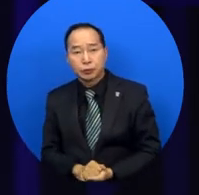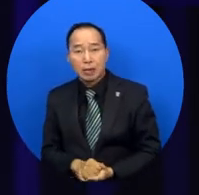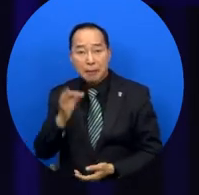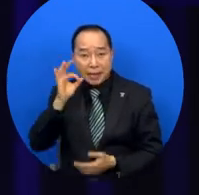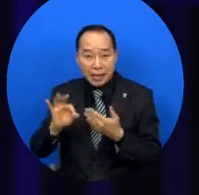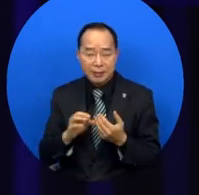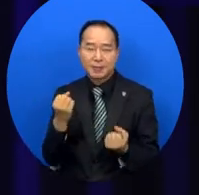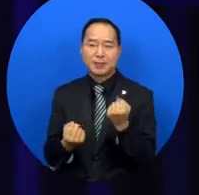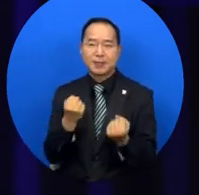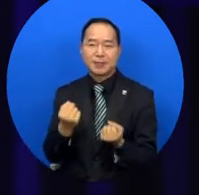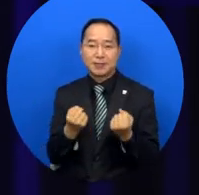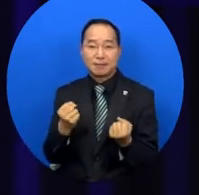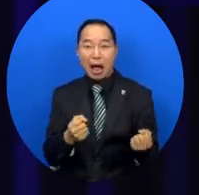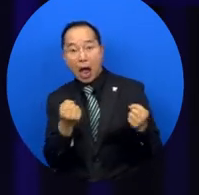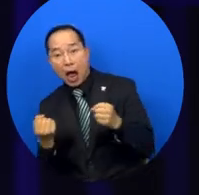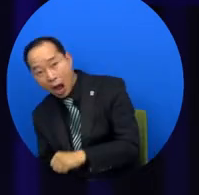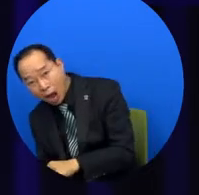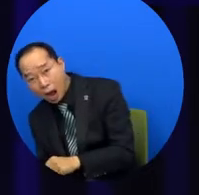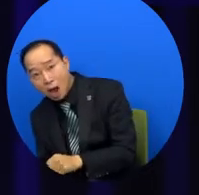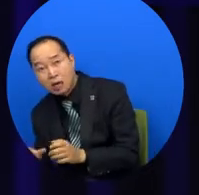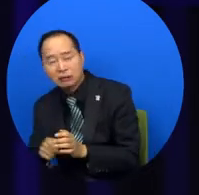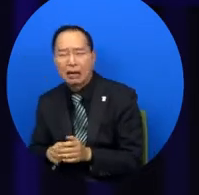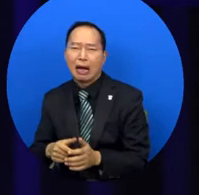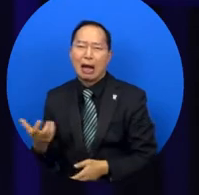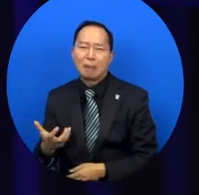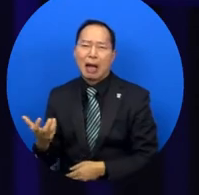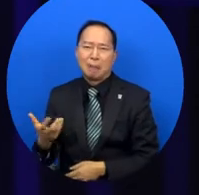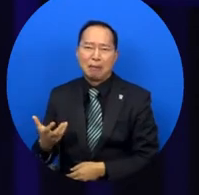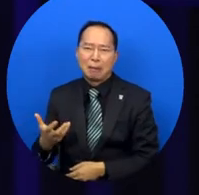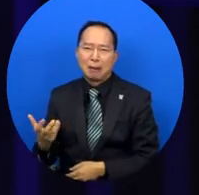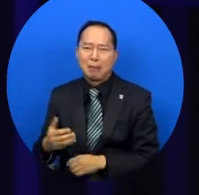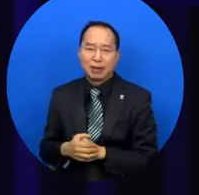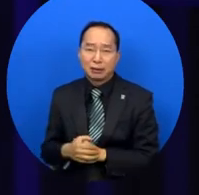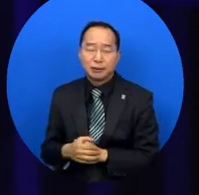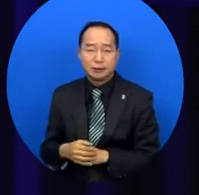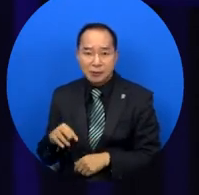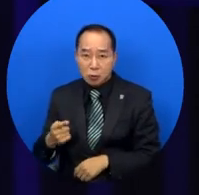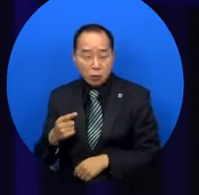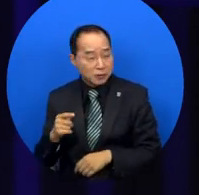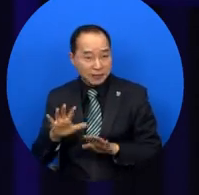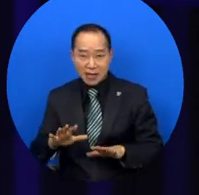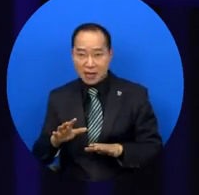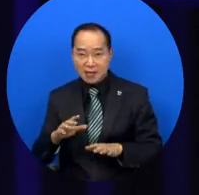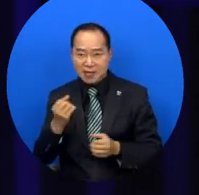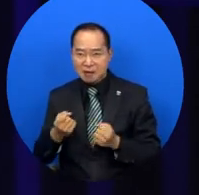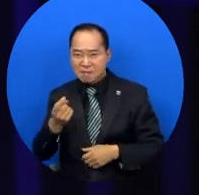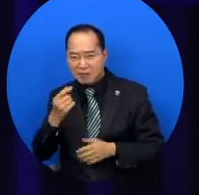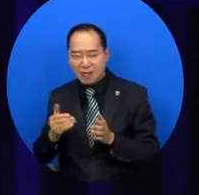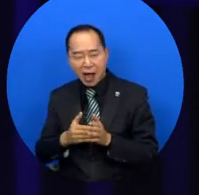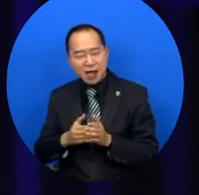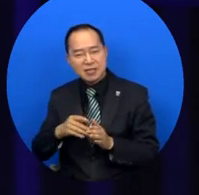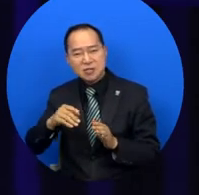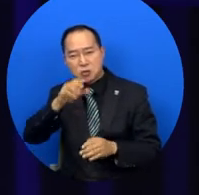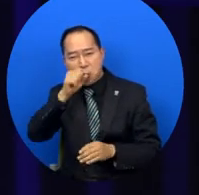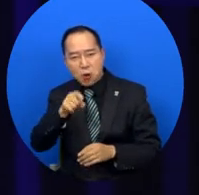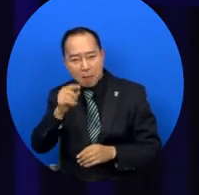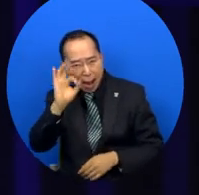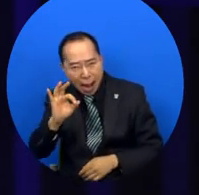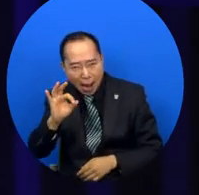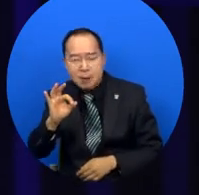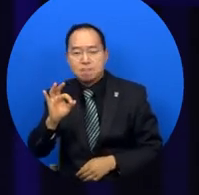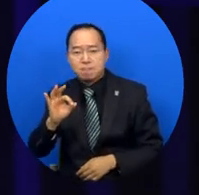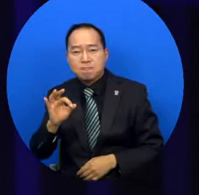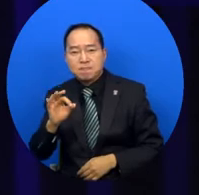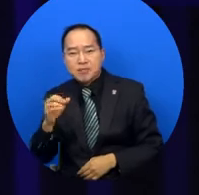애가 만약에 넘어졌잖아요. 자전거 타다 넘어졌잖아. 그러면 너 넘어졌네. 아이고 아이고 아프지 아프지. 근데 있잖아 너 그래도 자전거 이제